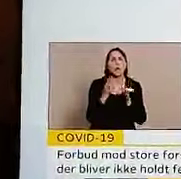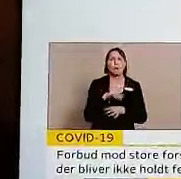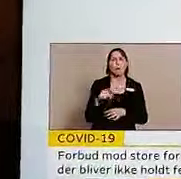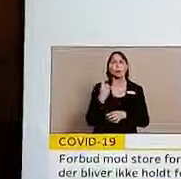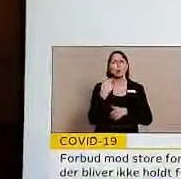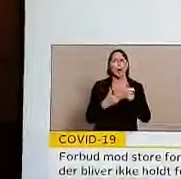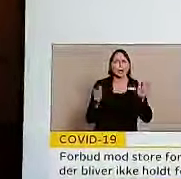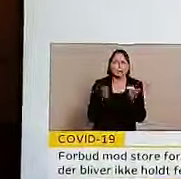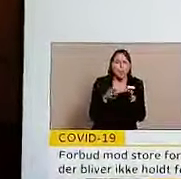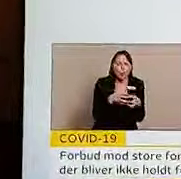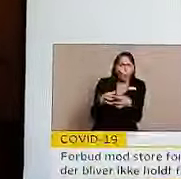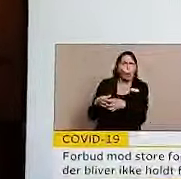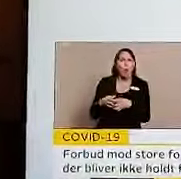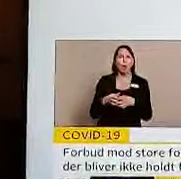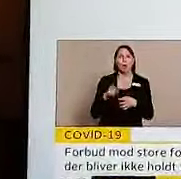عملية